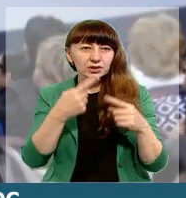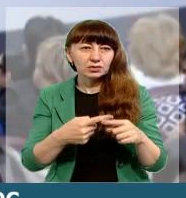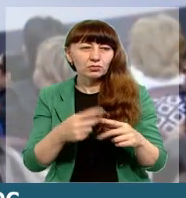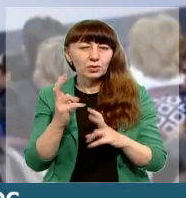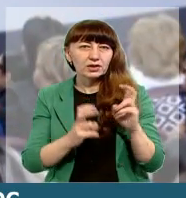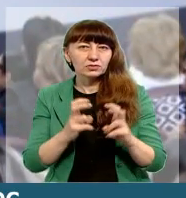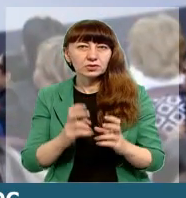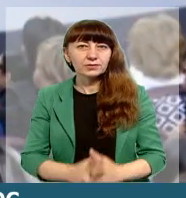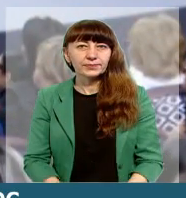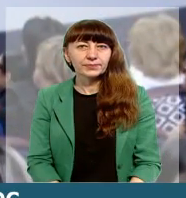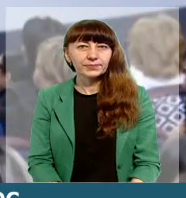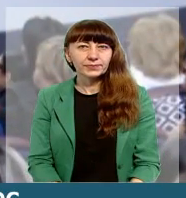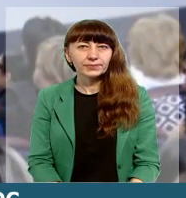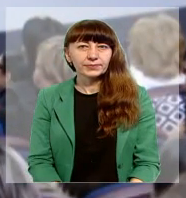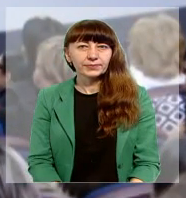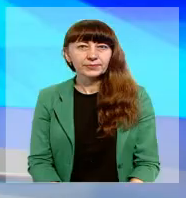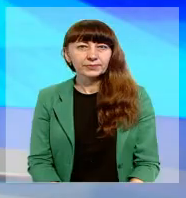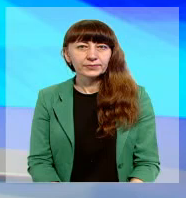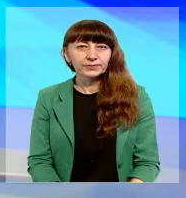в производство.